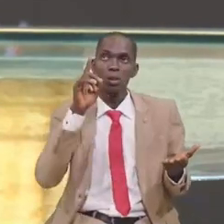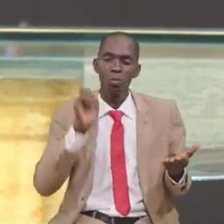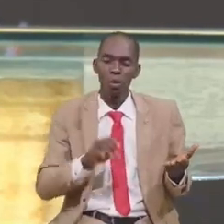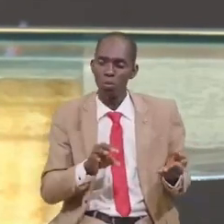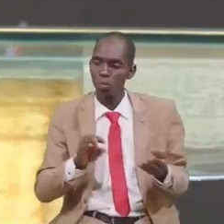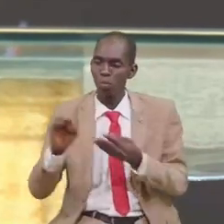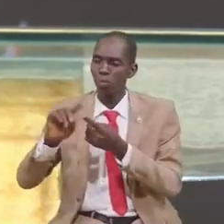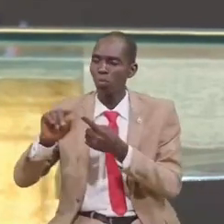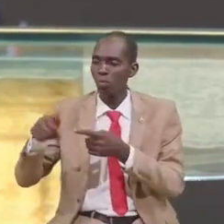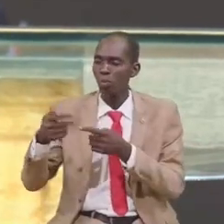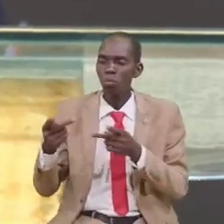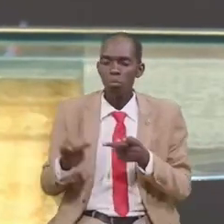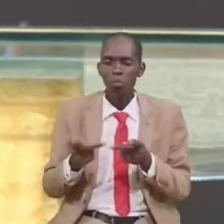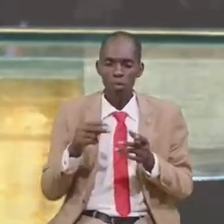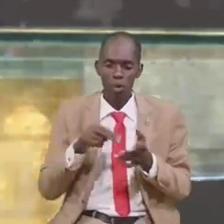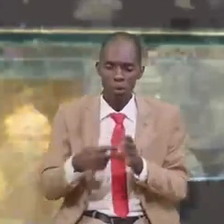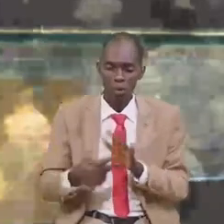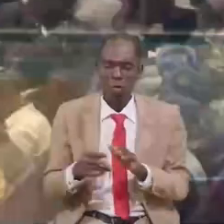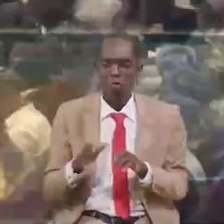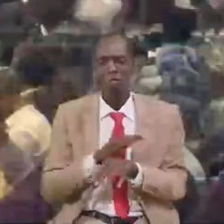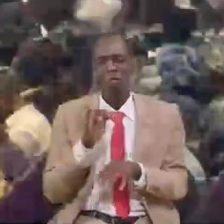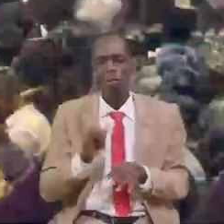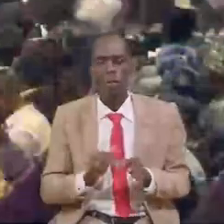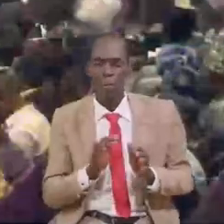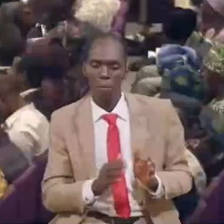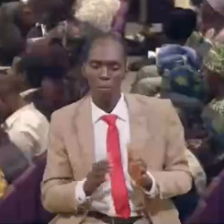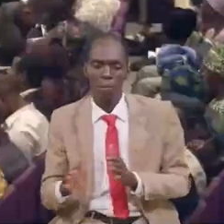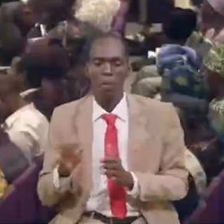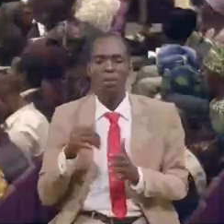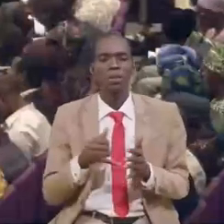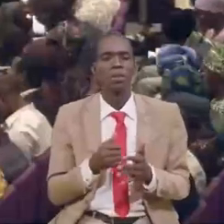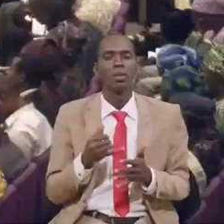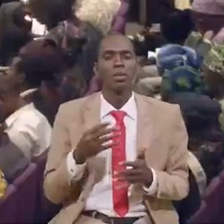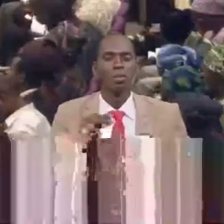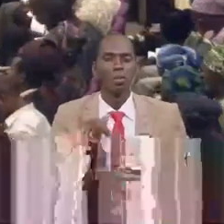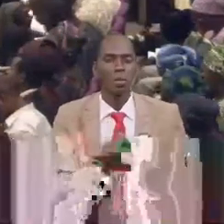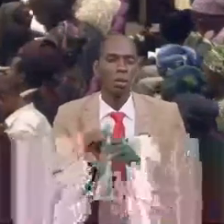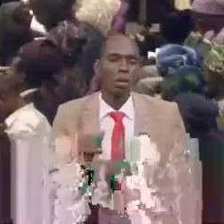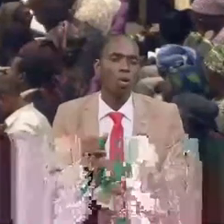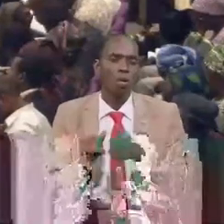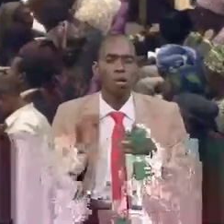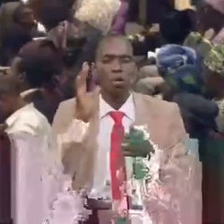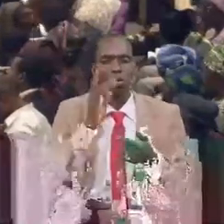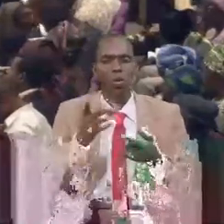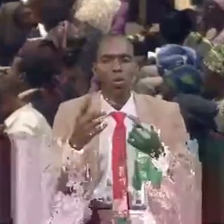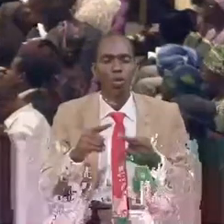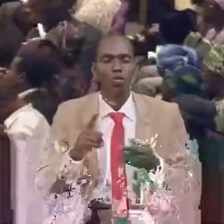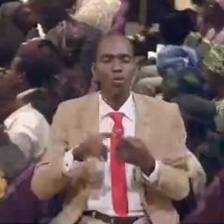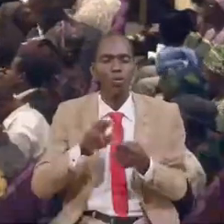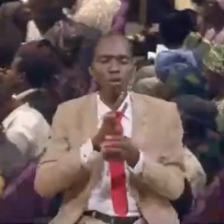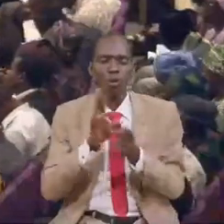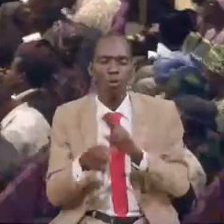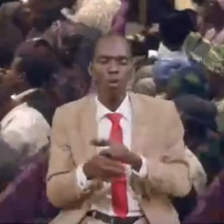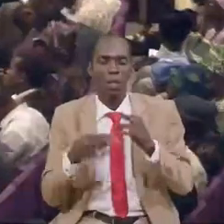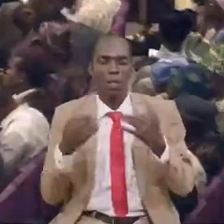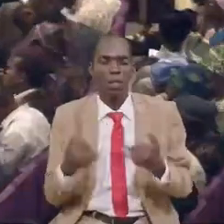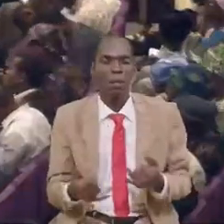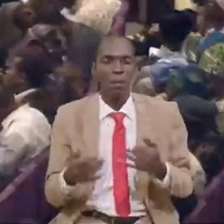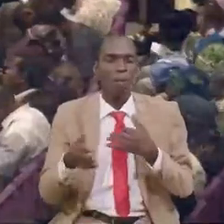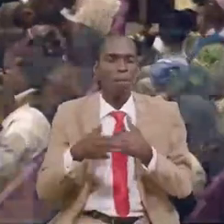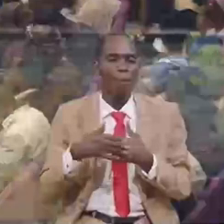ailleurs résolument pour que les autres, décidément, pour que les autres viennent à la repentance. On retourne à Marc